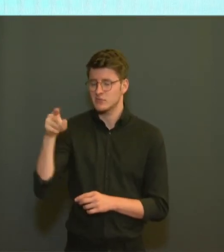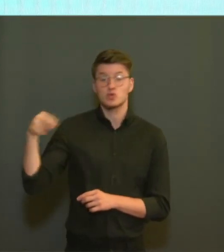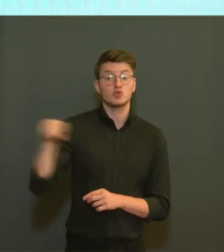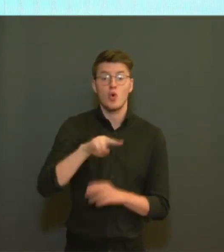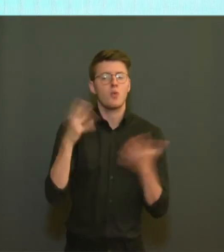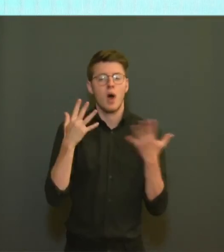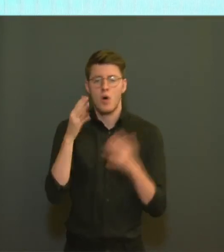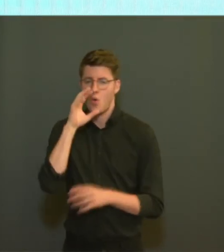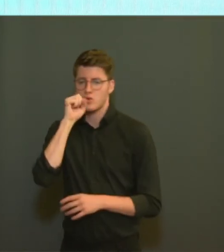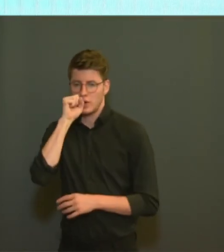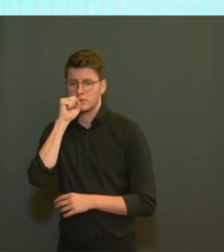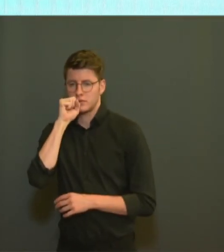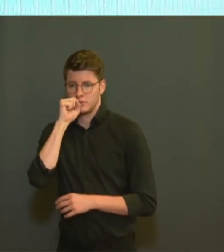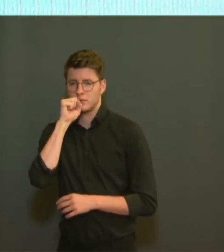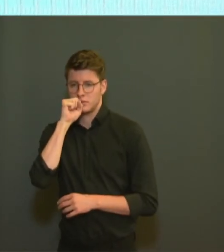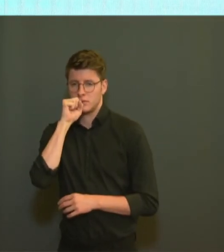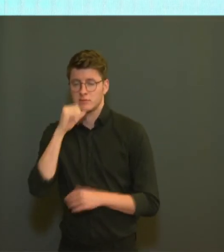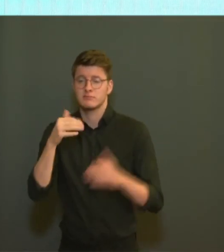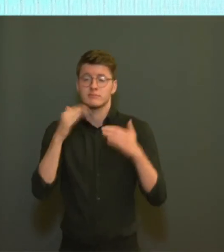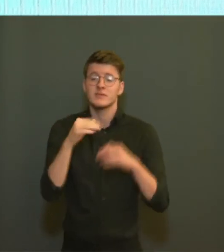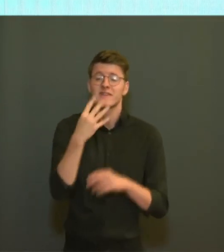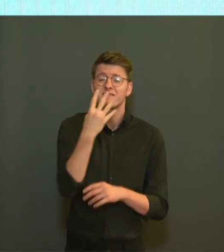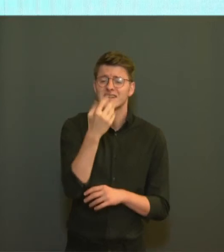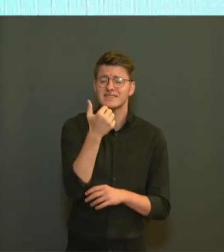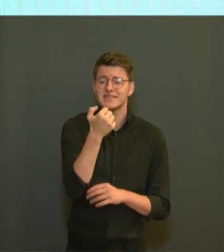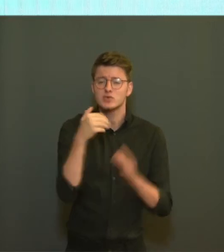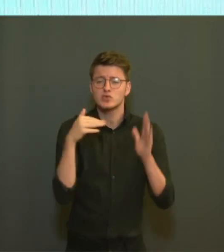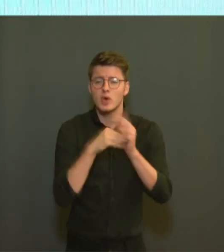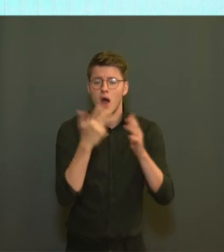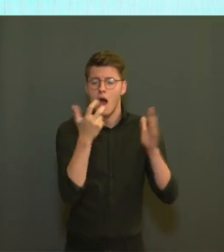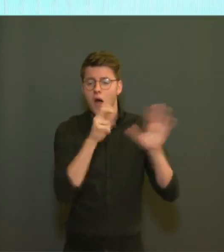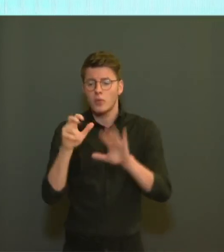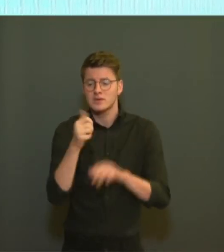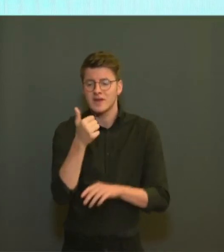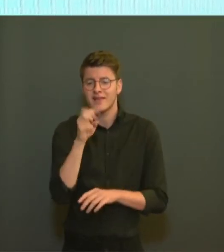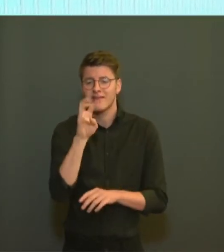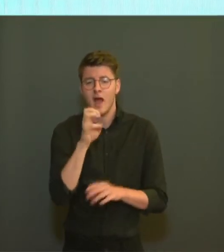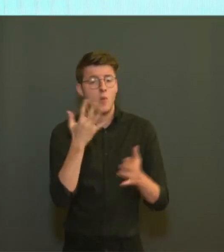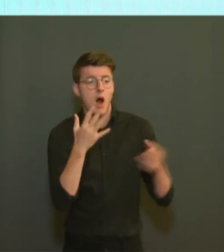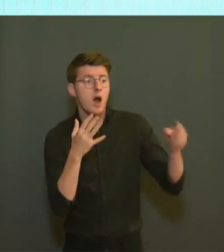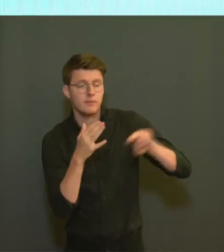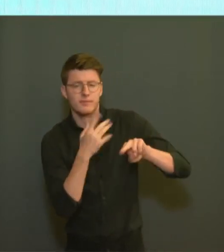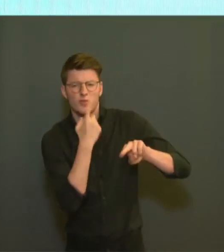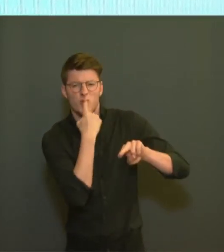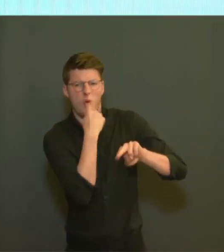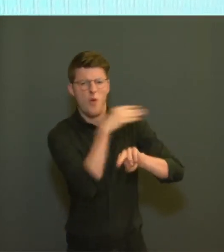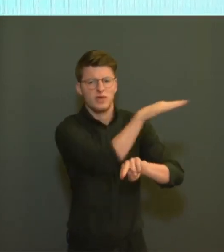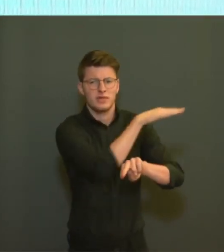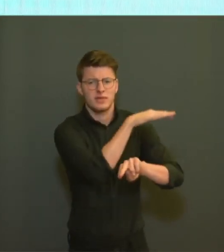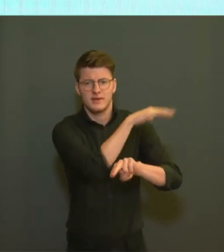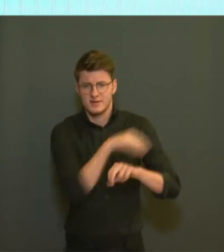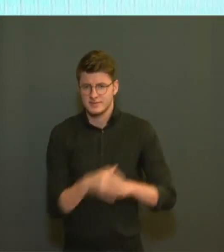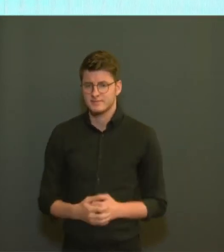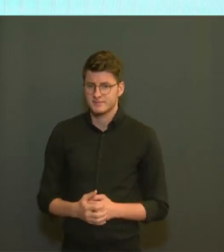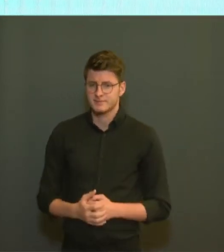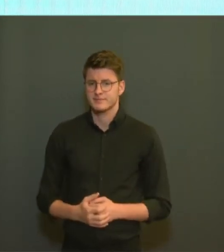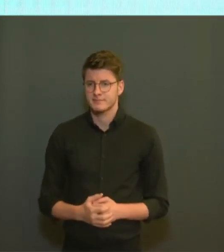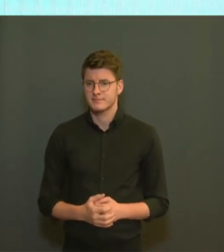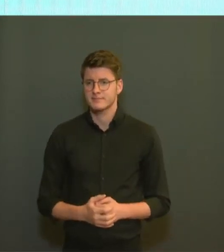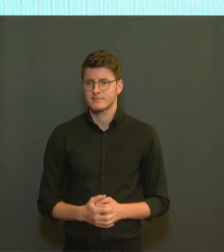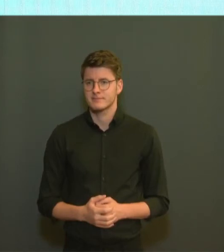uit een rode zone. De reizigers uit een rode zone kwamen voornamelijk terug uit